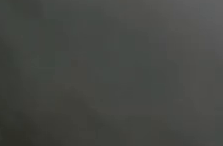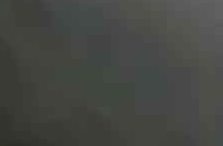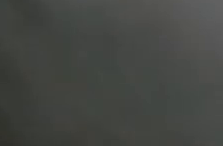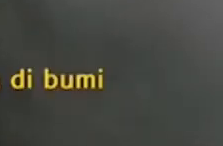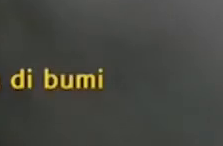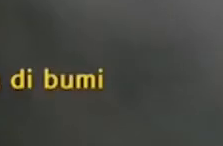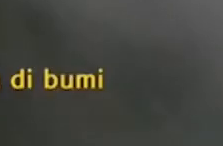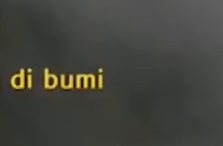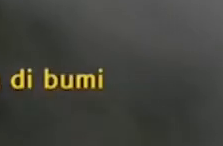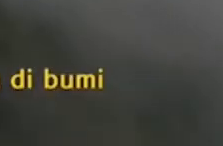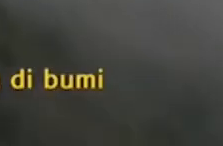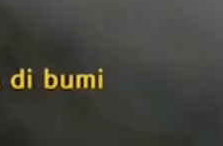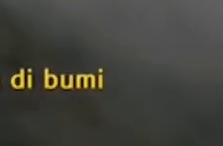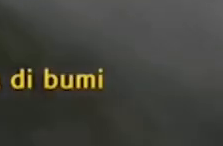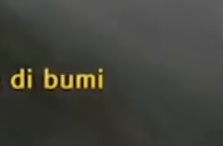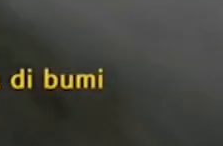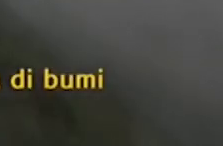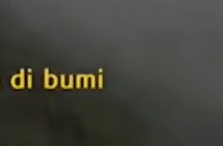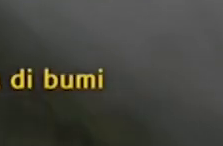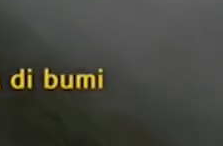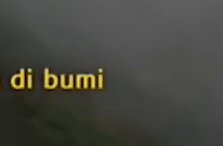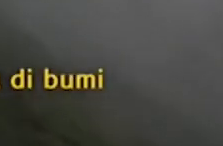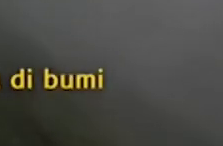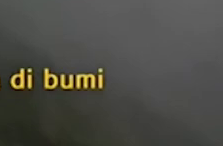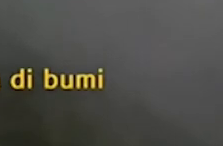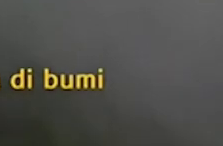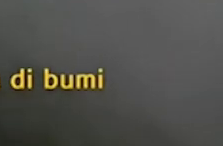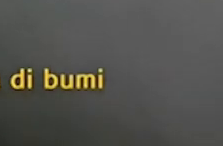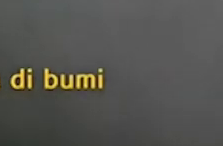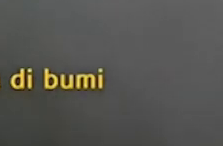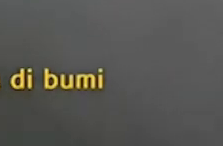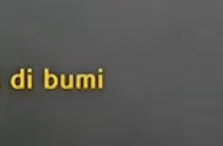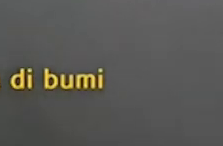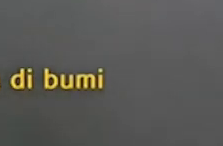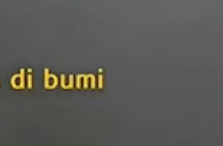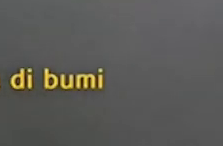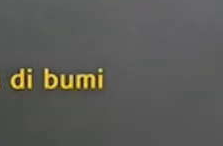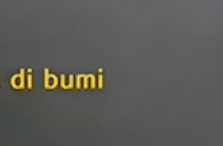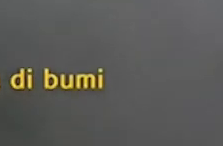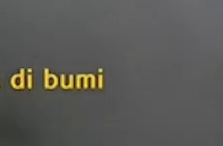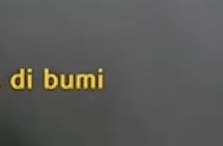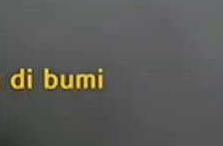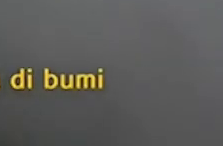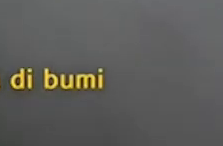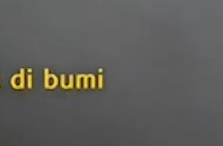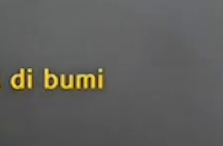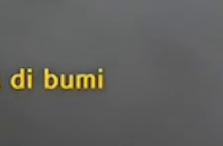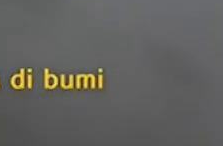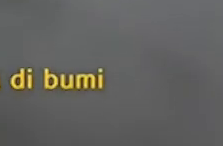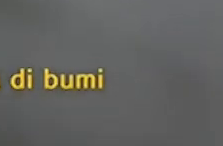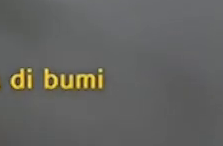NU lillahi Ma fissamawati wama fil